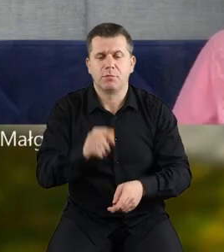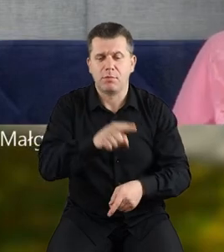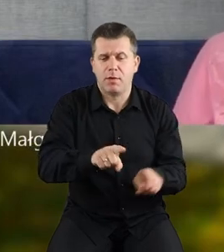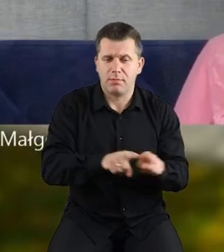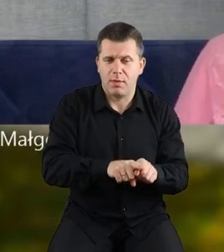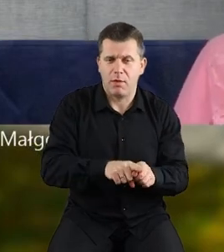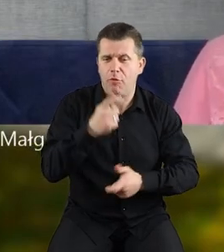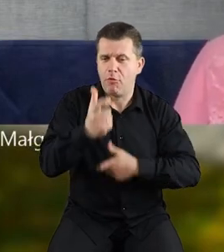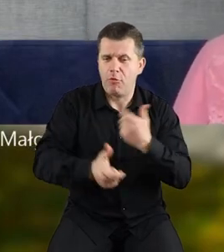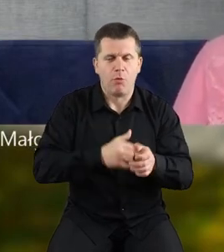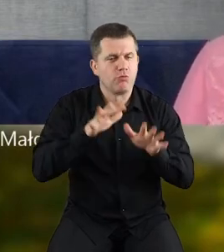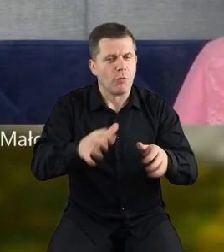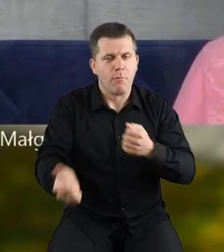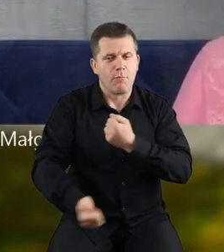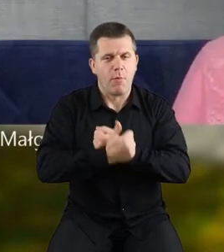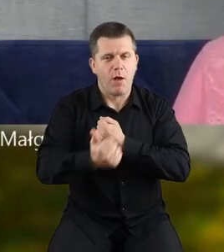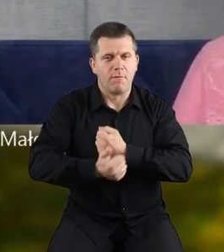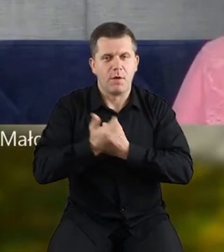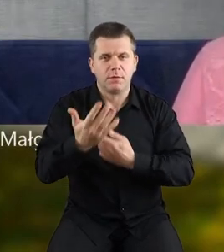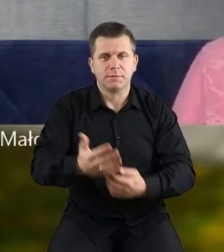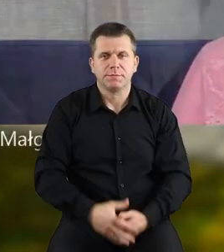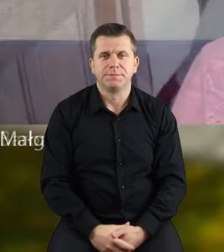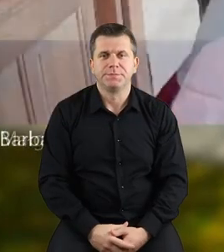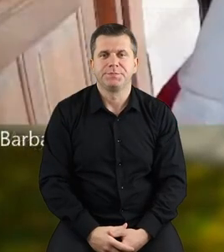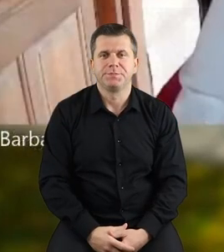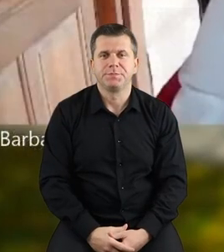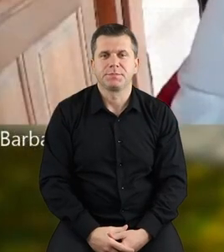też, no i robi to z wielkim powodzeniem.